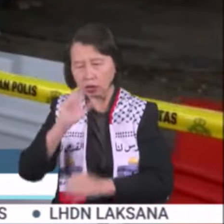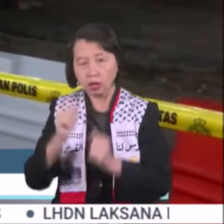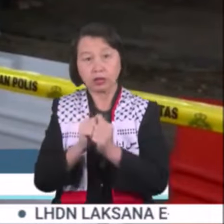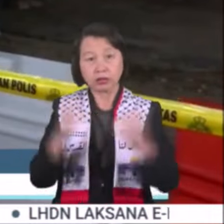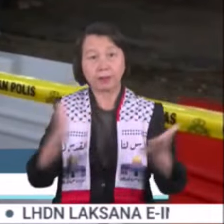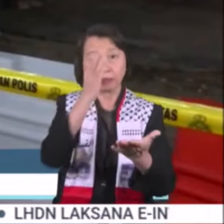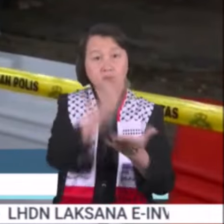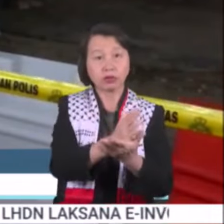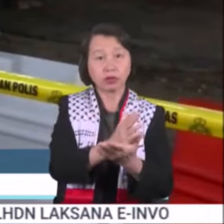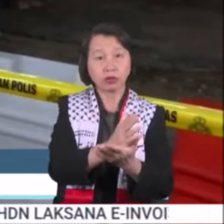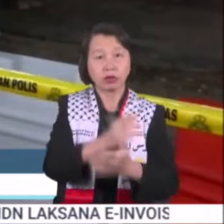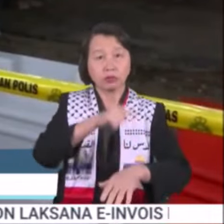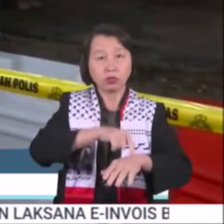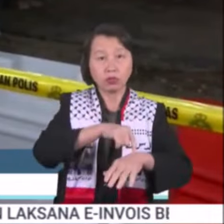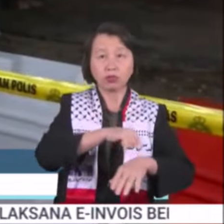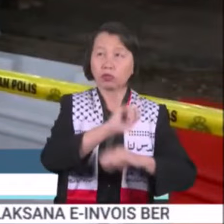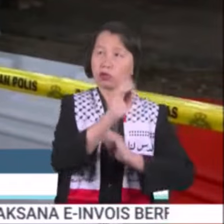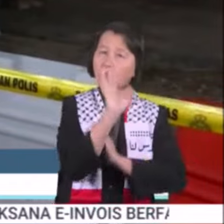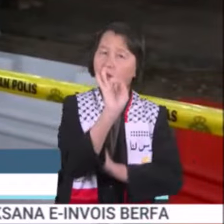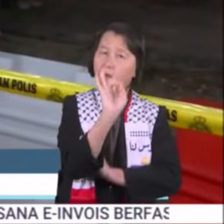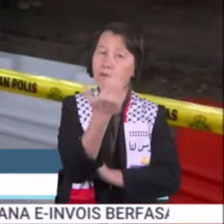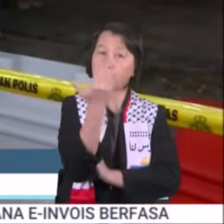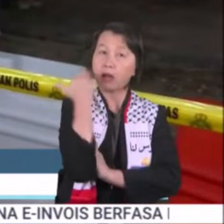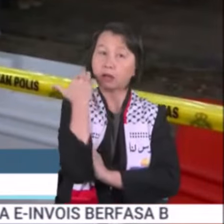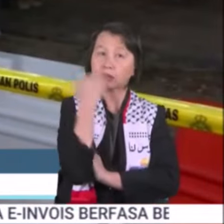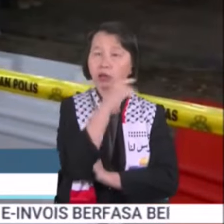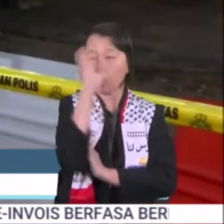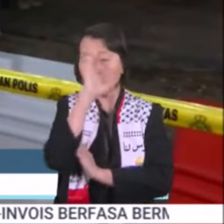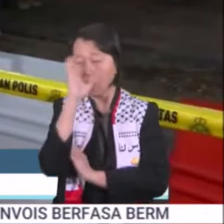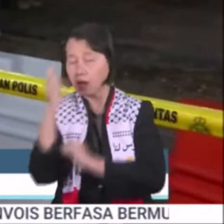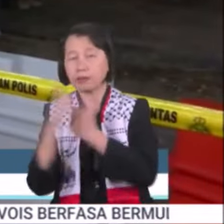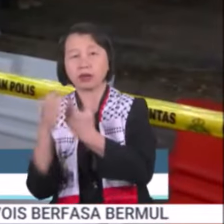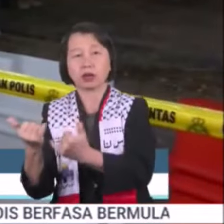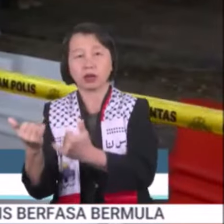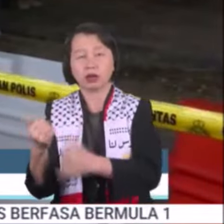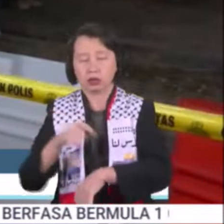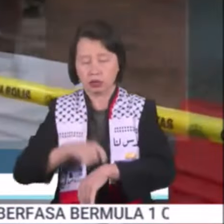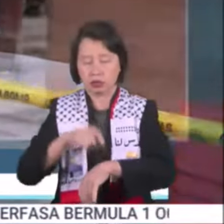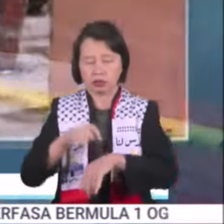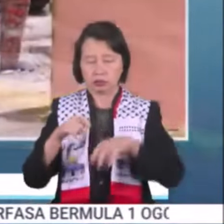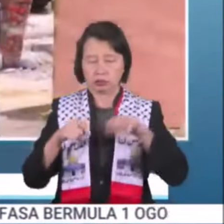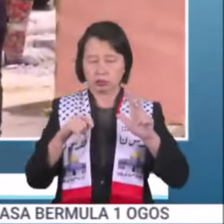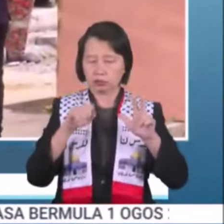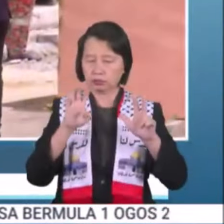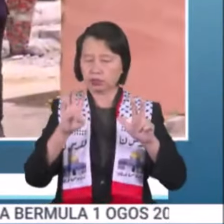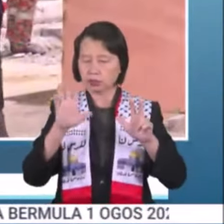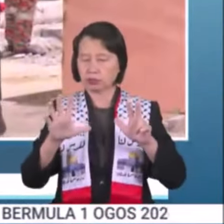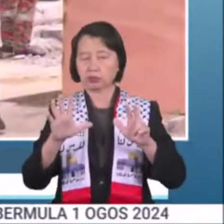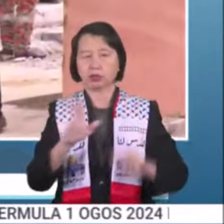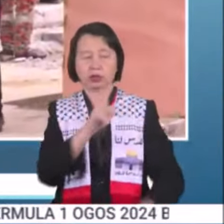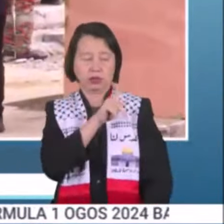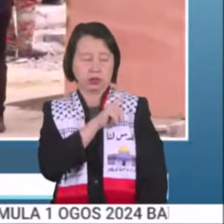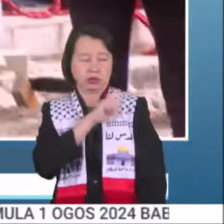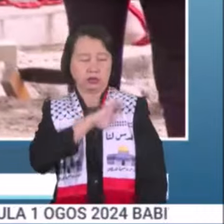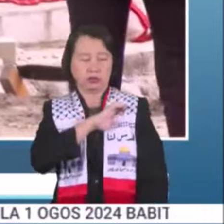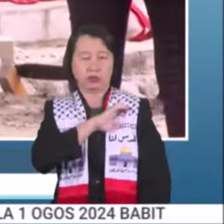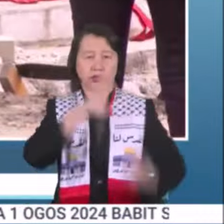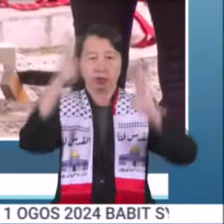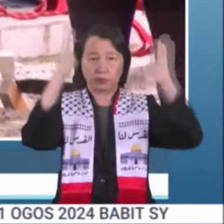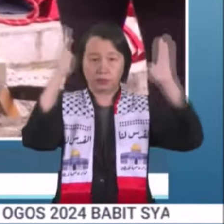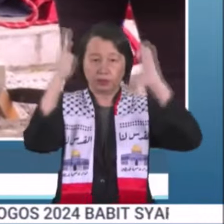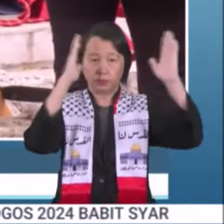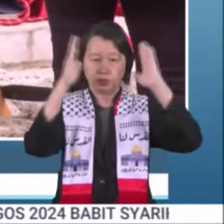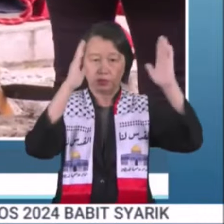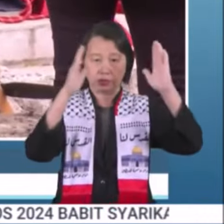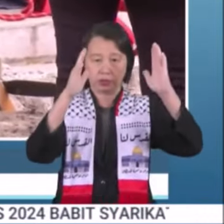henti sejak 8 pagi tadi. Dan sekitar jam 3.45 petang tadi, Ketua Polis Negara Tan